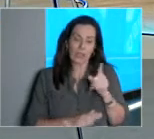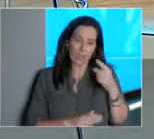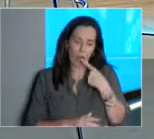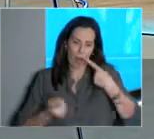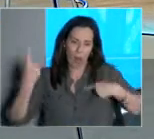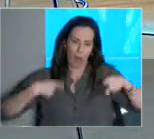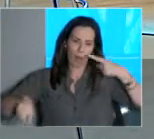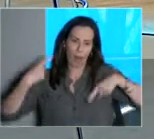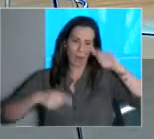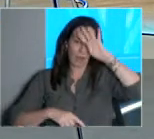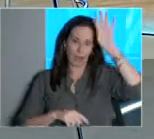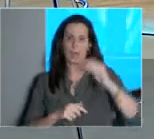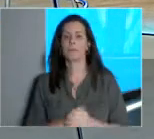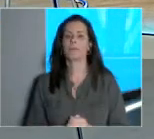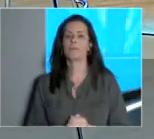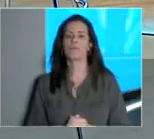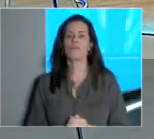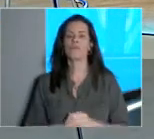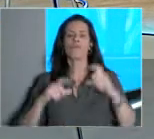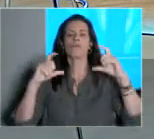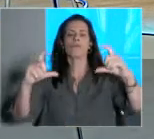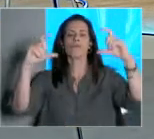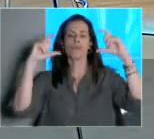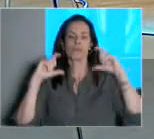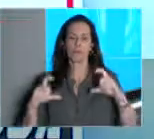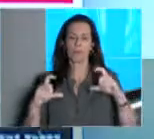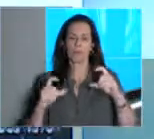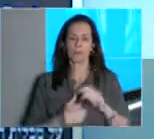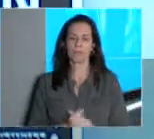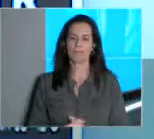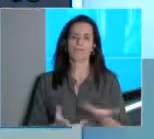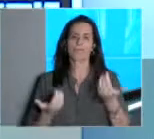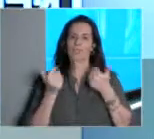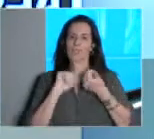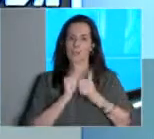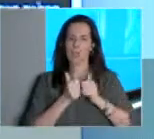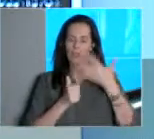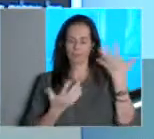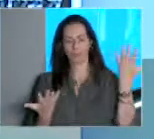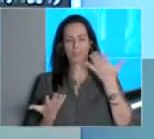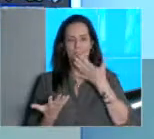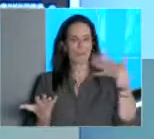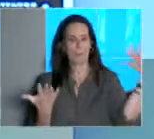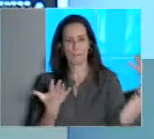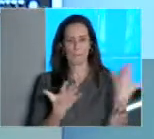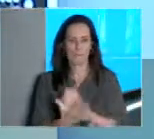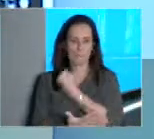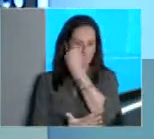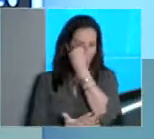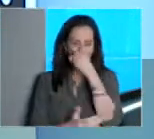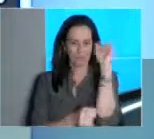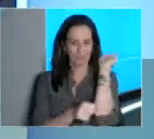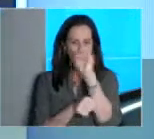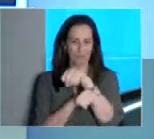התירוץ האיראני. עוד כמה כותרות. קודם כל, כותרת ספורטיבית אחרי הניצחון של נבחרת